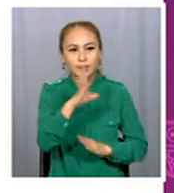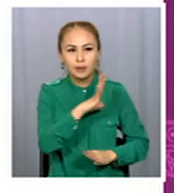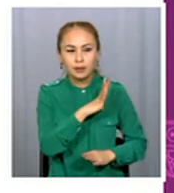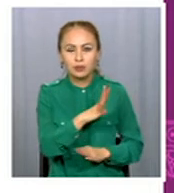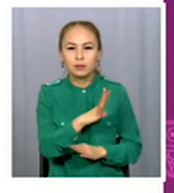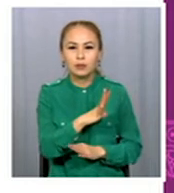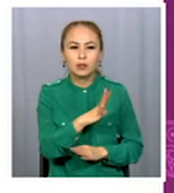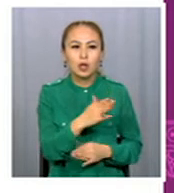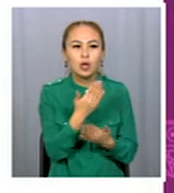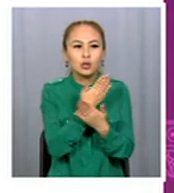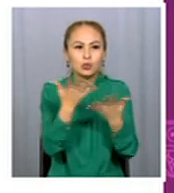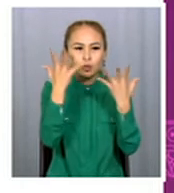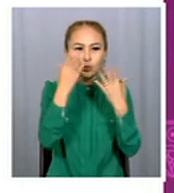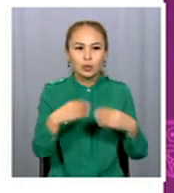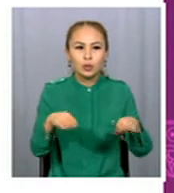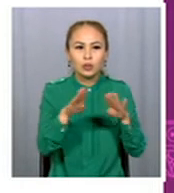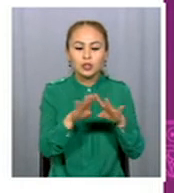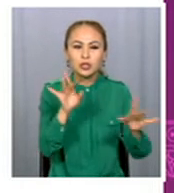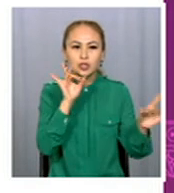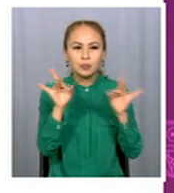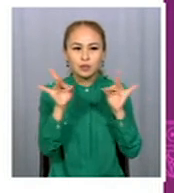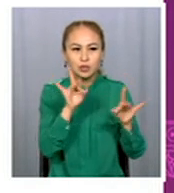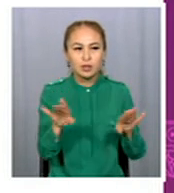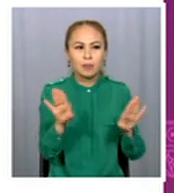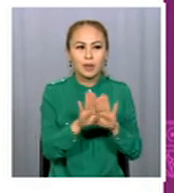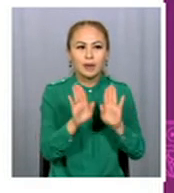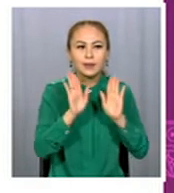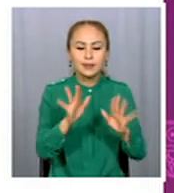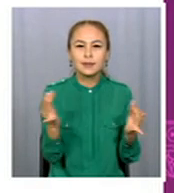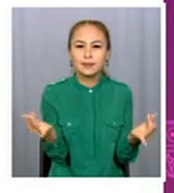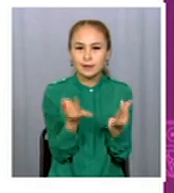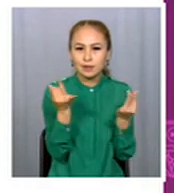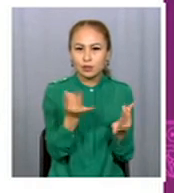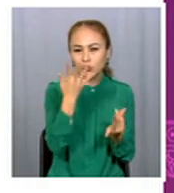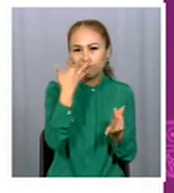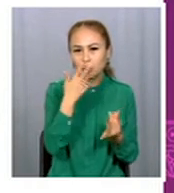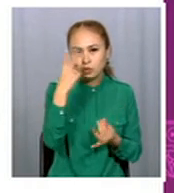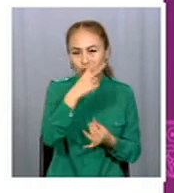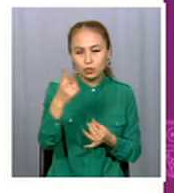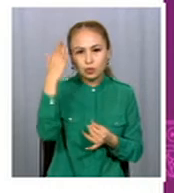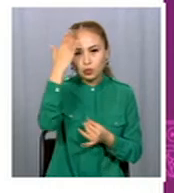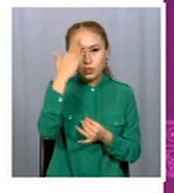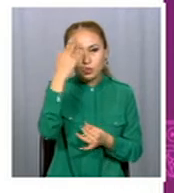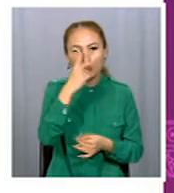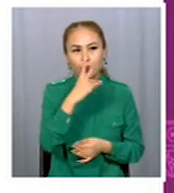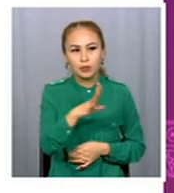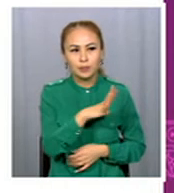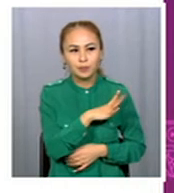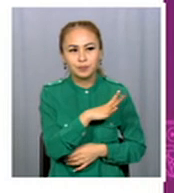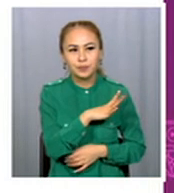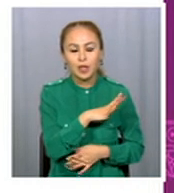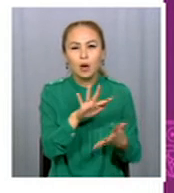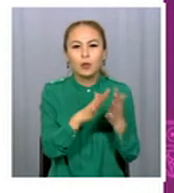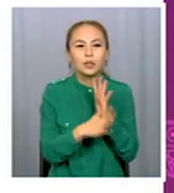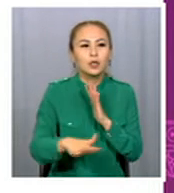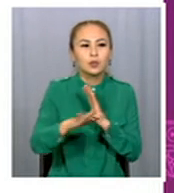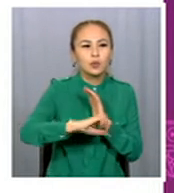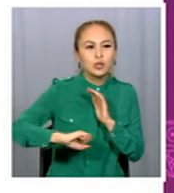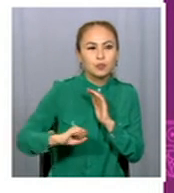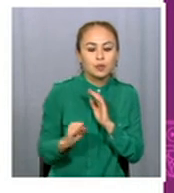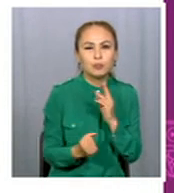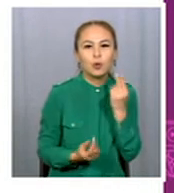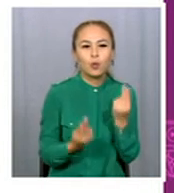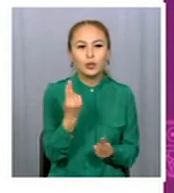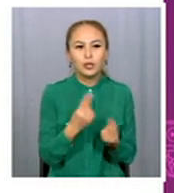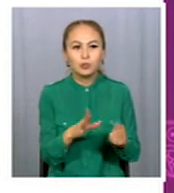құлай кетті. Сол күні ол шым-шытырық, бірақ қызық түс көрді. Аулада